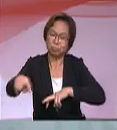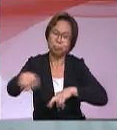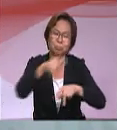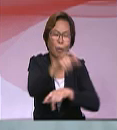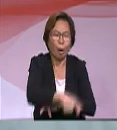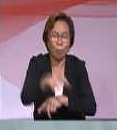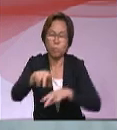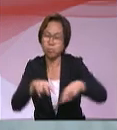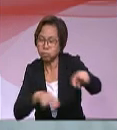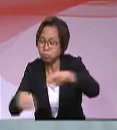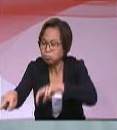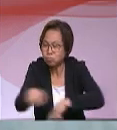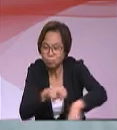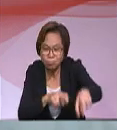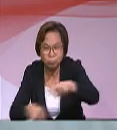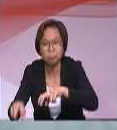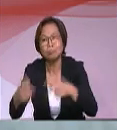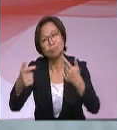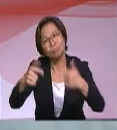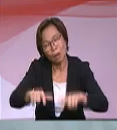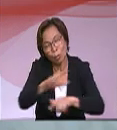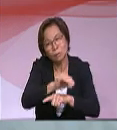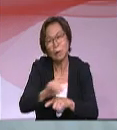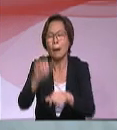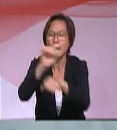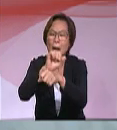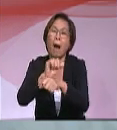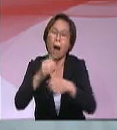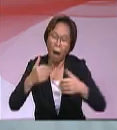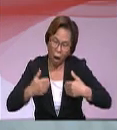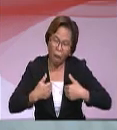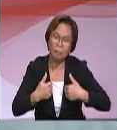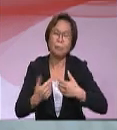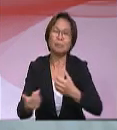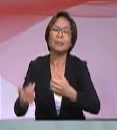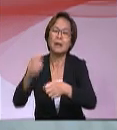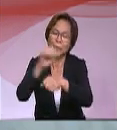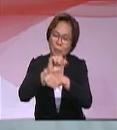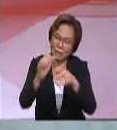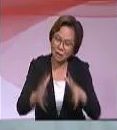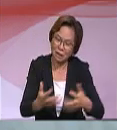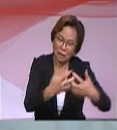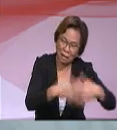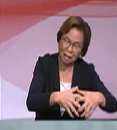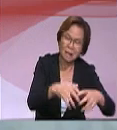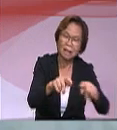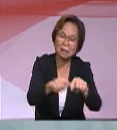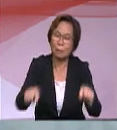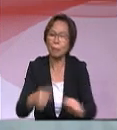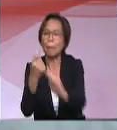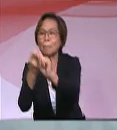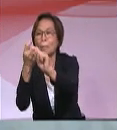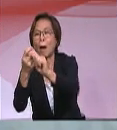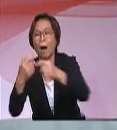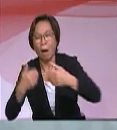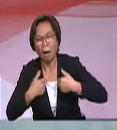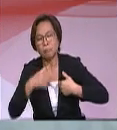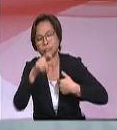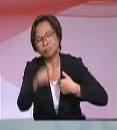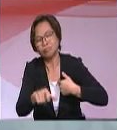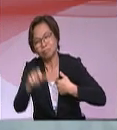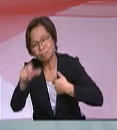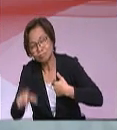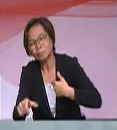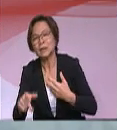penduduk juga berlaku dan juga melibatkan pekerja-pekerja di kilang dan juga di tapak binaan dan sebagainya. Jadi sekarang